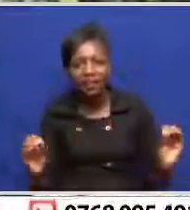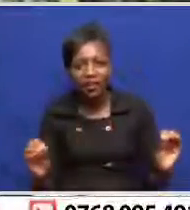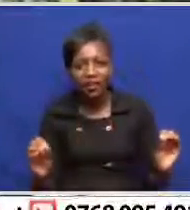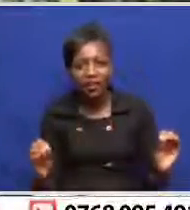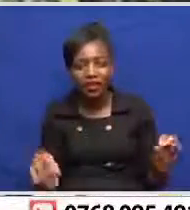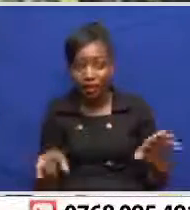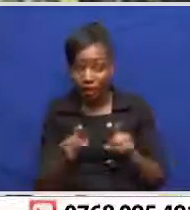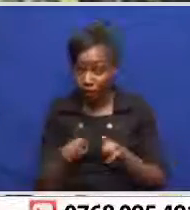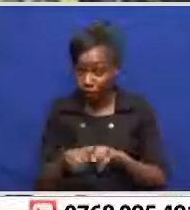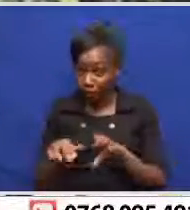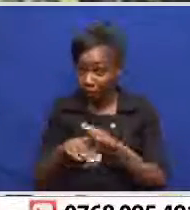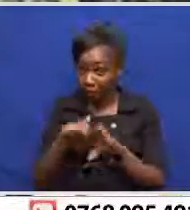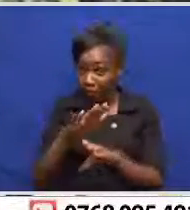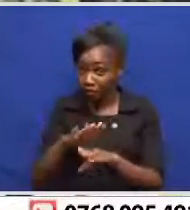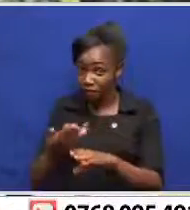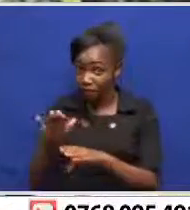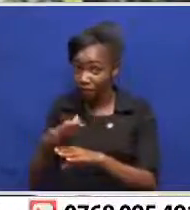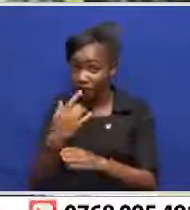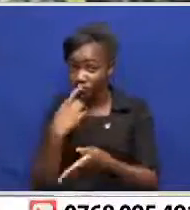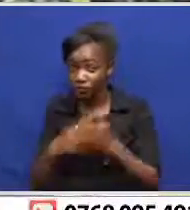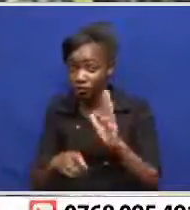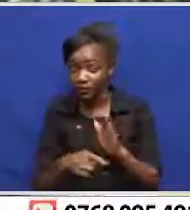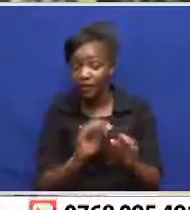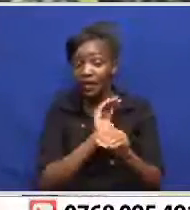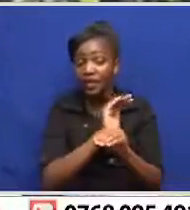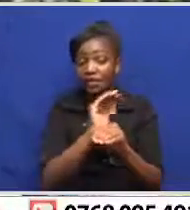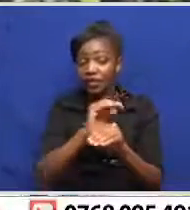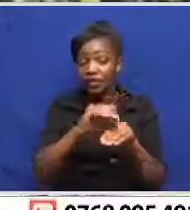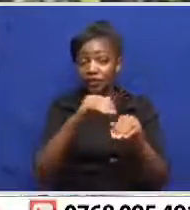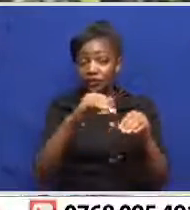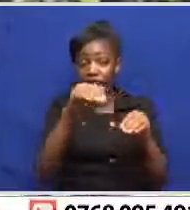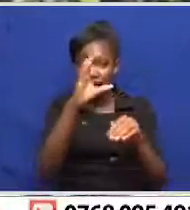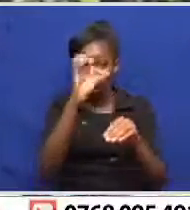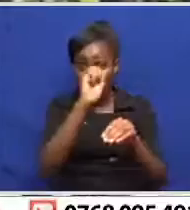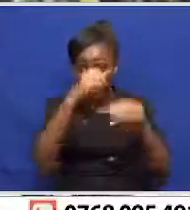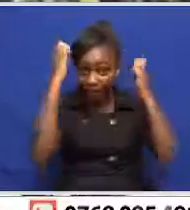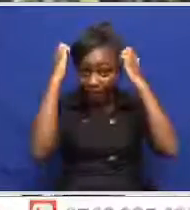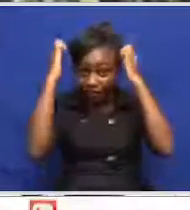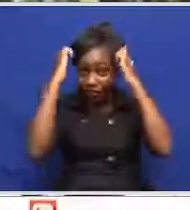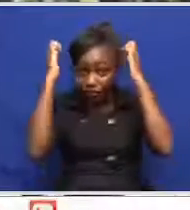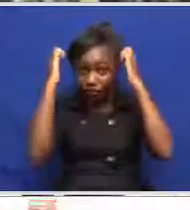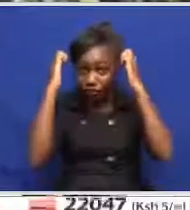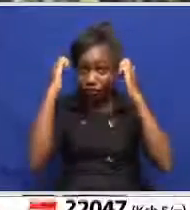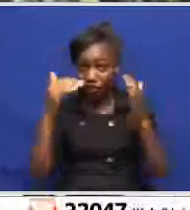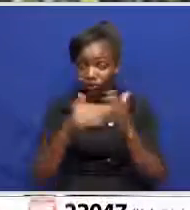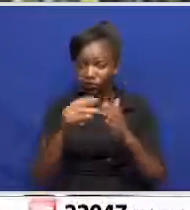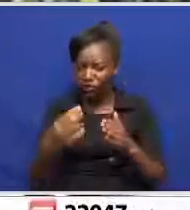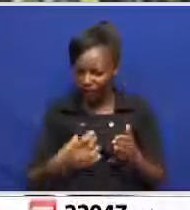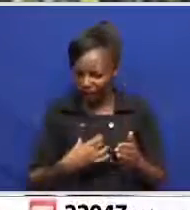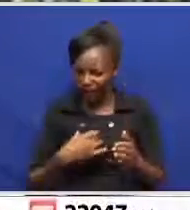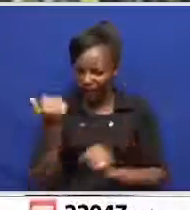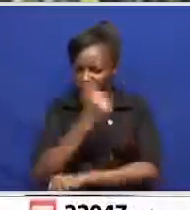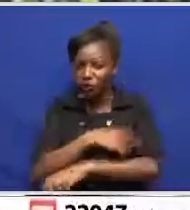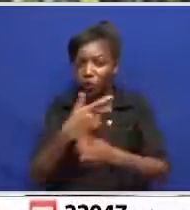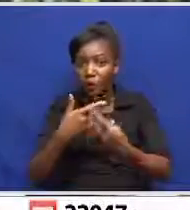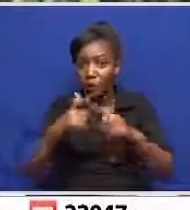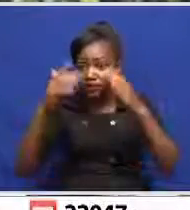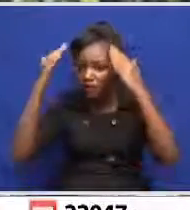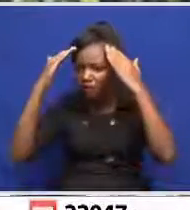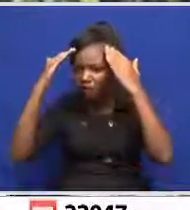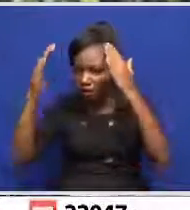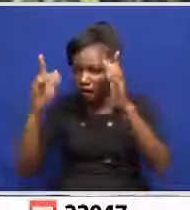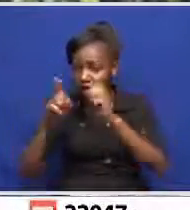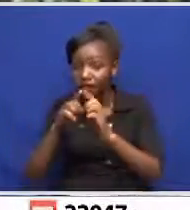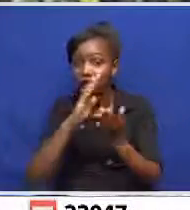titas hamala anashin waziri wa elimu profesa George moha kusi tisha ziara katika shule badala yake Kaka kwamba wana